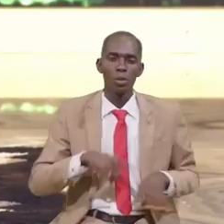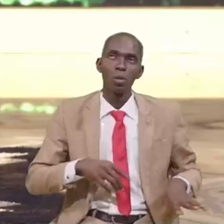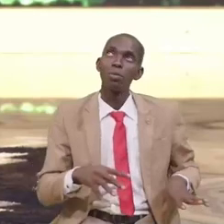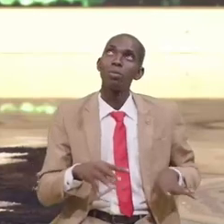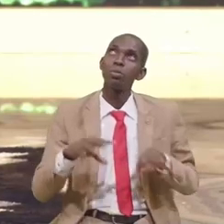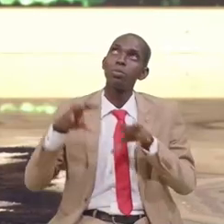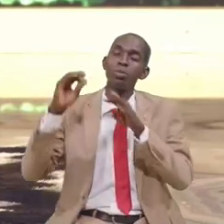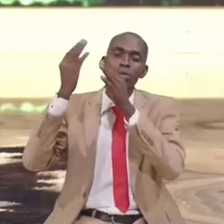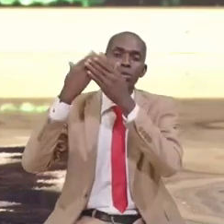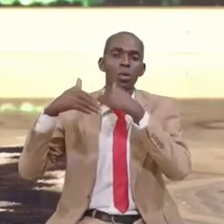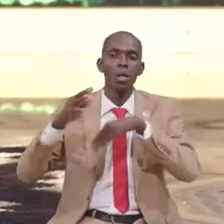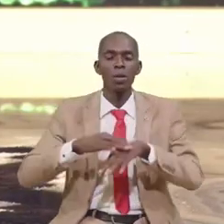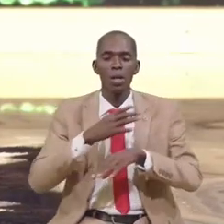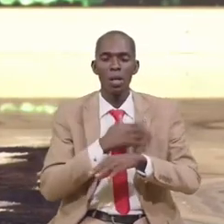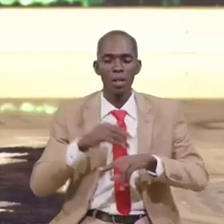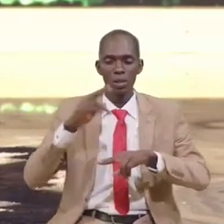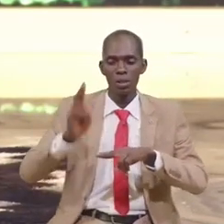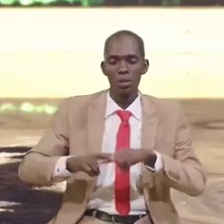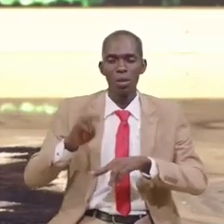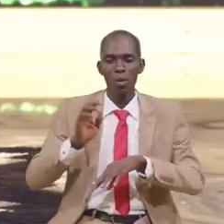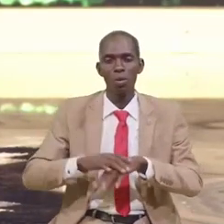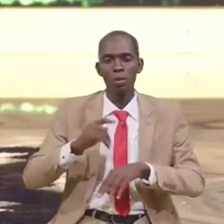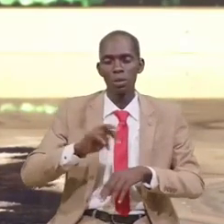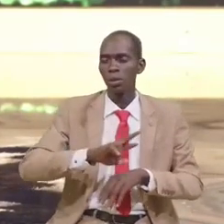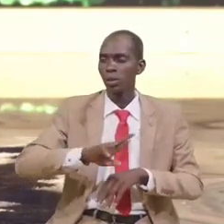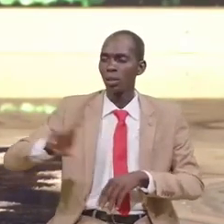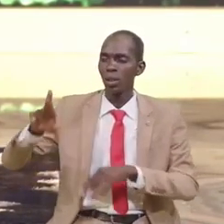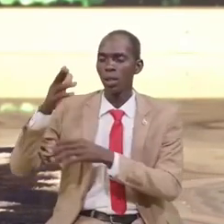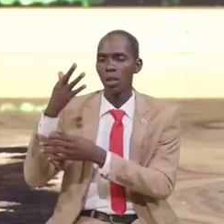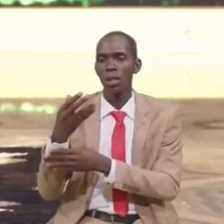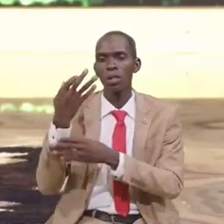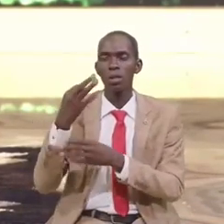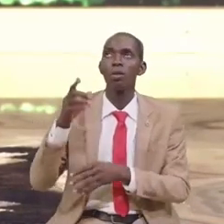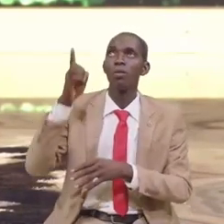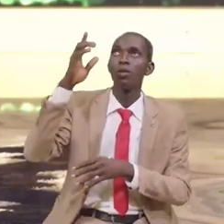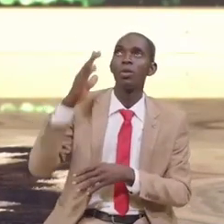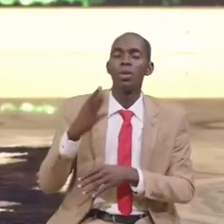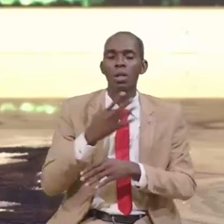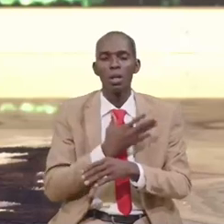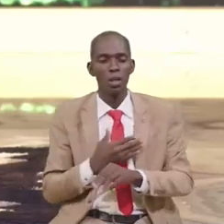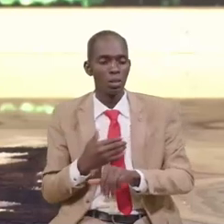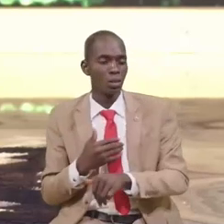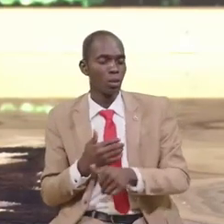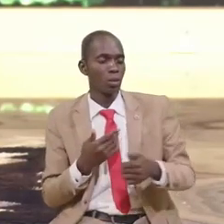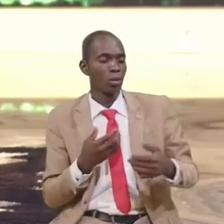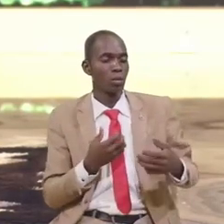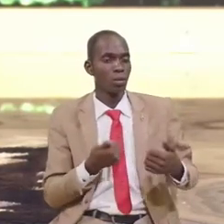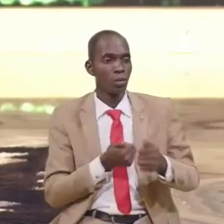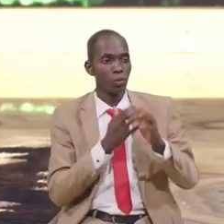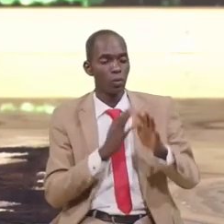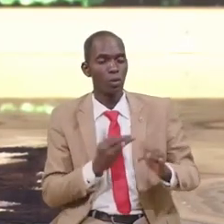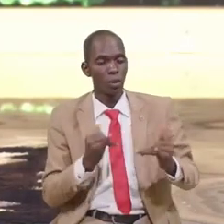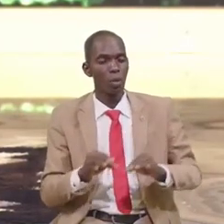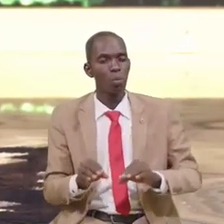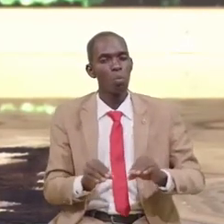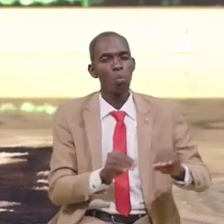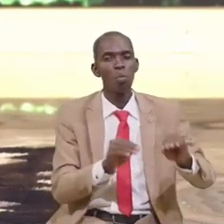il s'assit à la droite de Dieu. Et il s'en allait